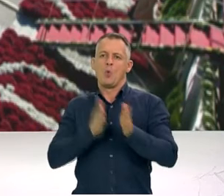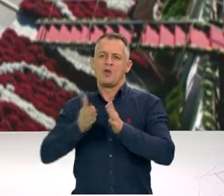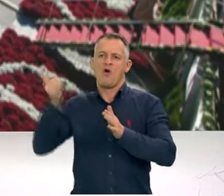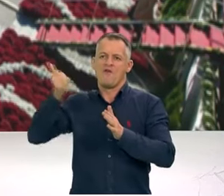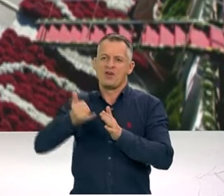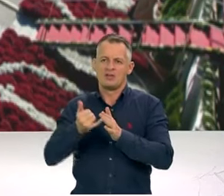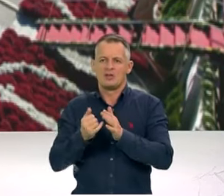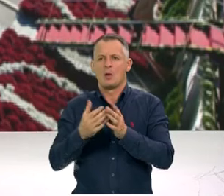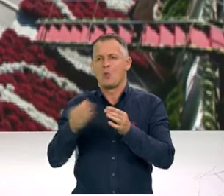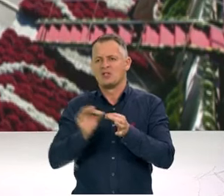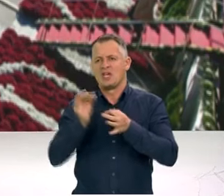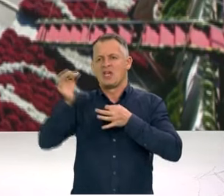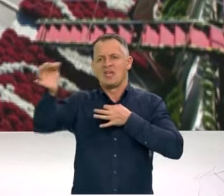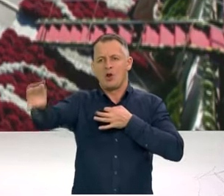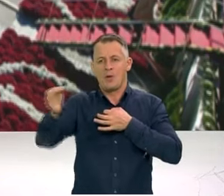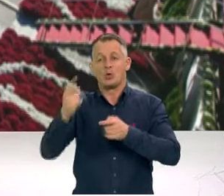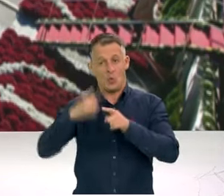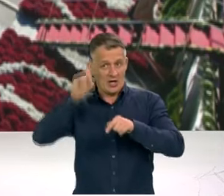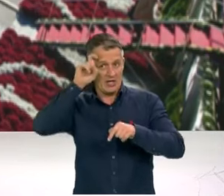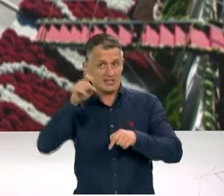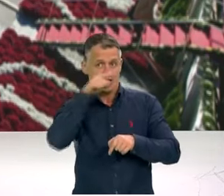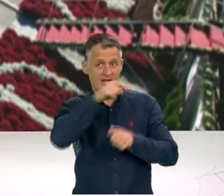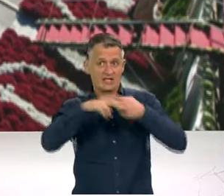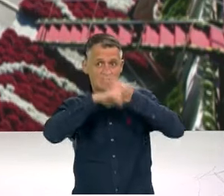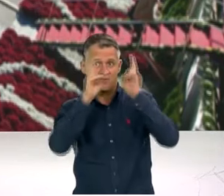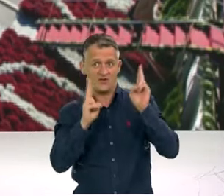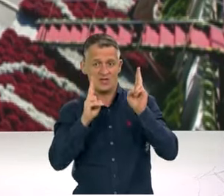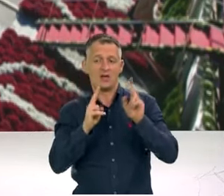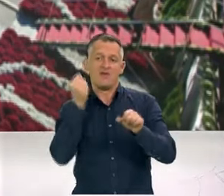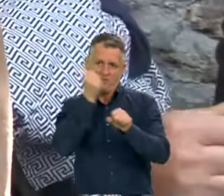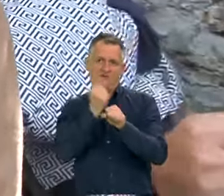kilom depărtare cu credința că Sfânta le va împlini dorințele